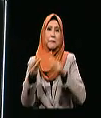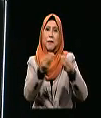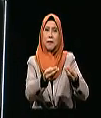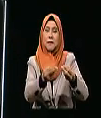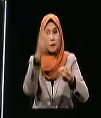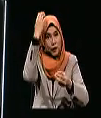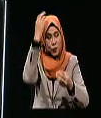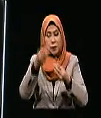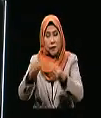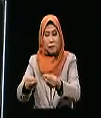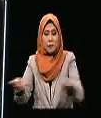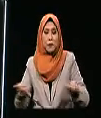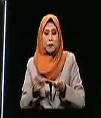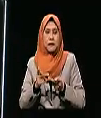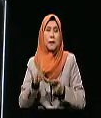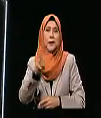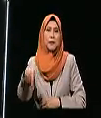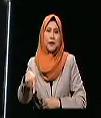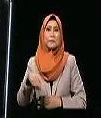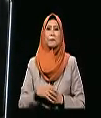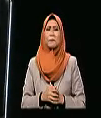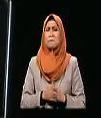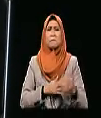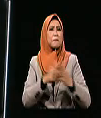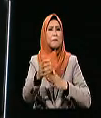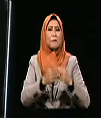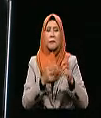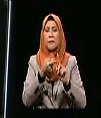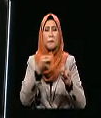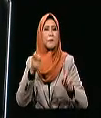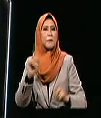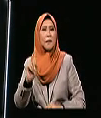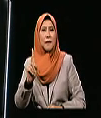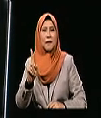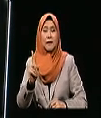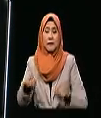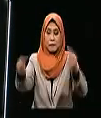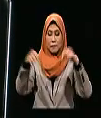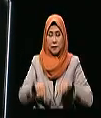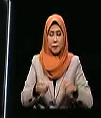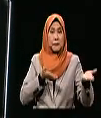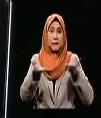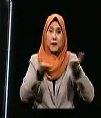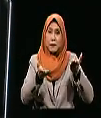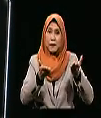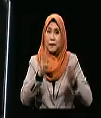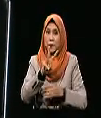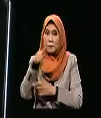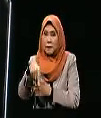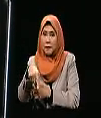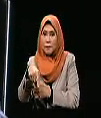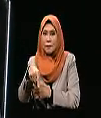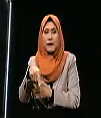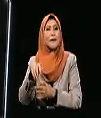wilayah. Jadi soal dari mana siapa datang untuk berkhidmat di wilayah itu, saya ingat itu